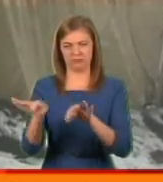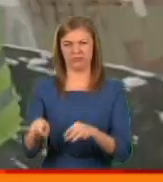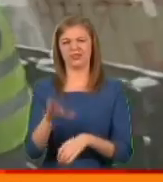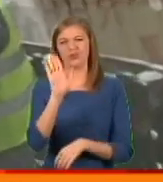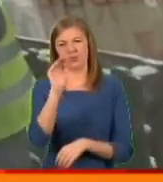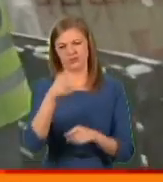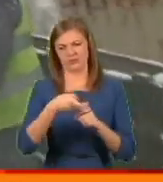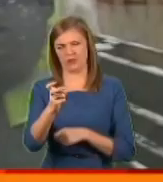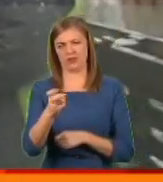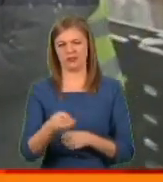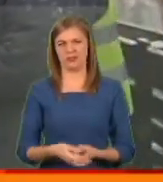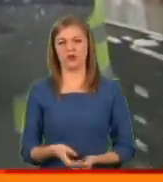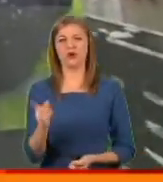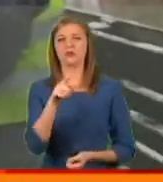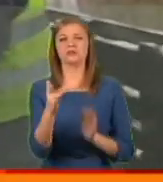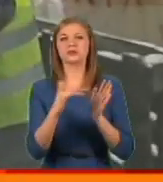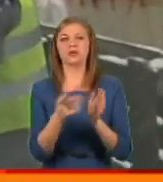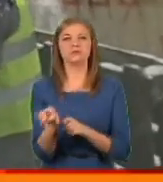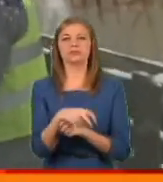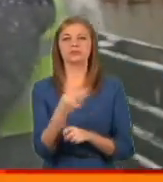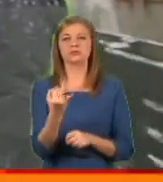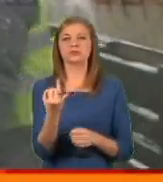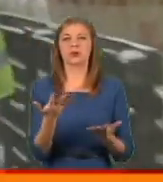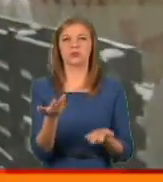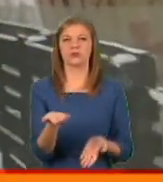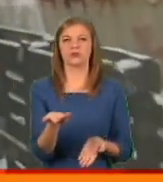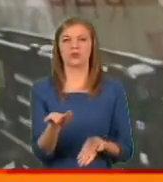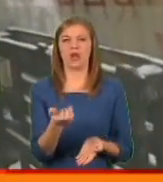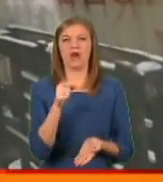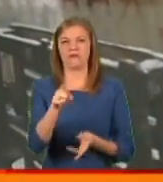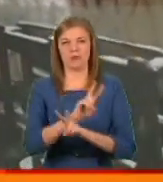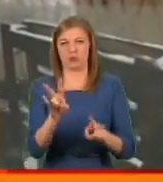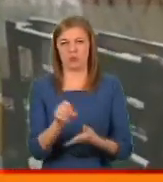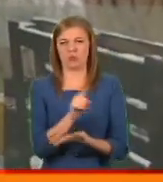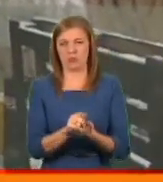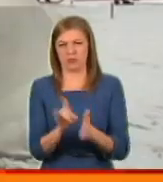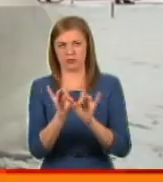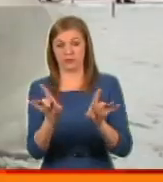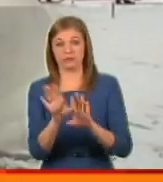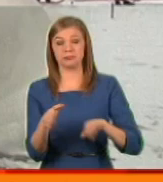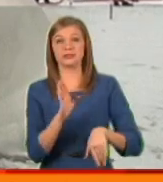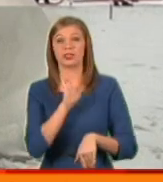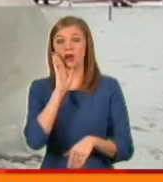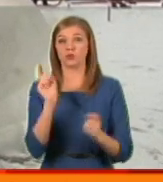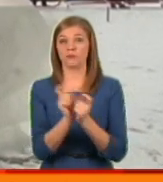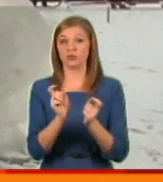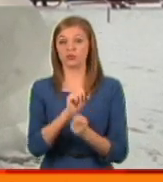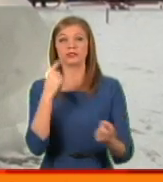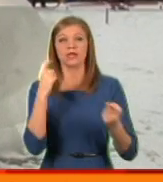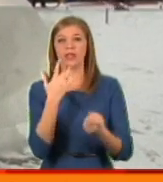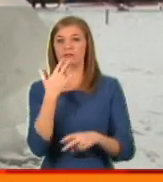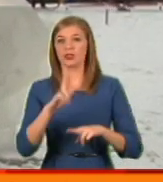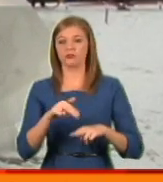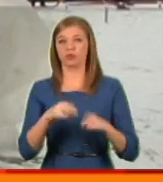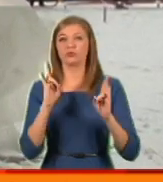свидання. З якою цілею інтересуєтесь про палатку в віку? А вам ніхто не зобов'язаний відповідати. Після ранкової сутички, за даними